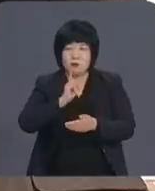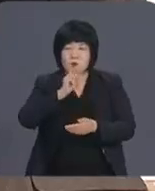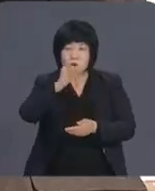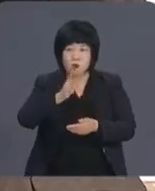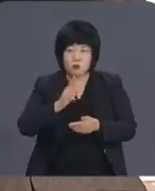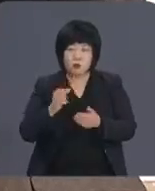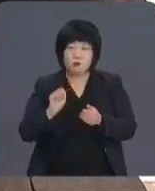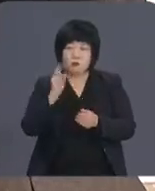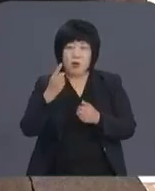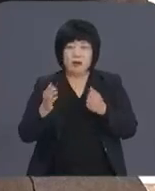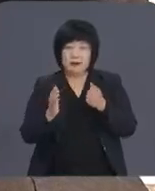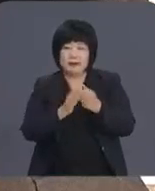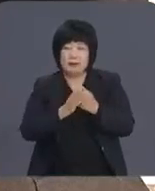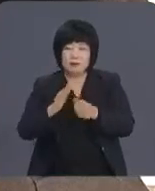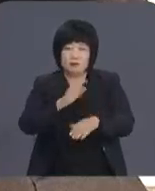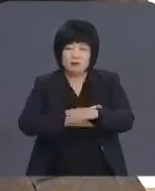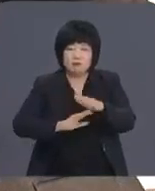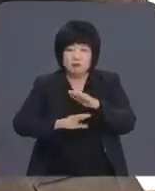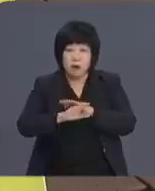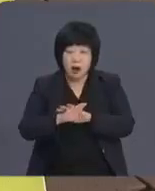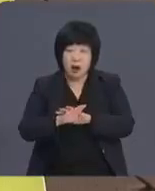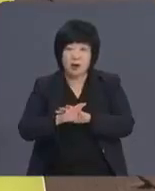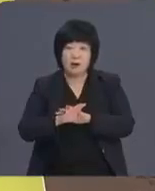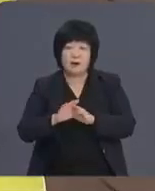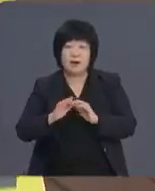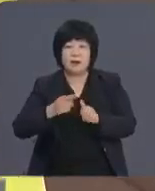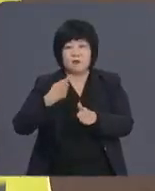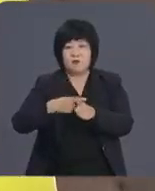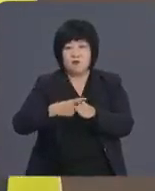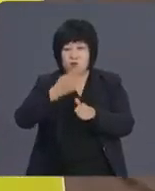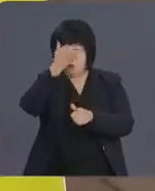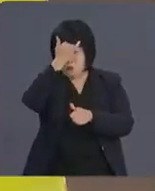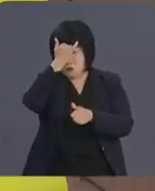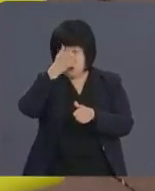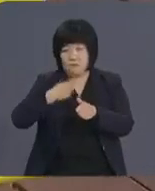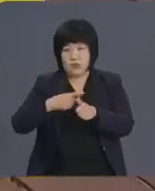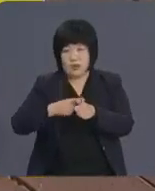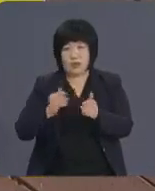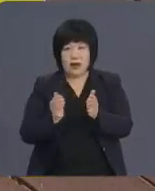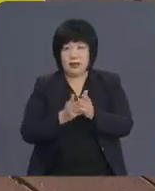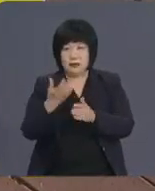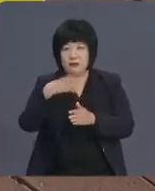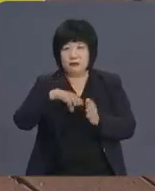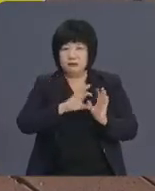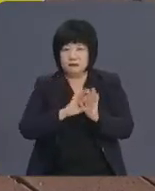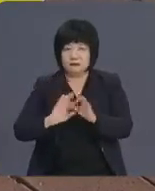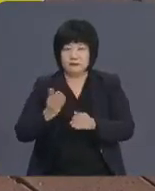좌지우지했다는 도덕적 비난까지 이어지고 있습니다. KBS 뉴스 김계애입니다.